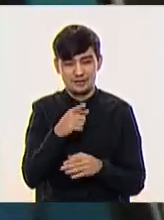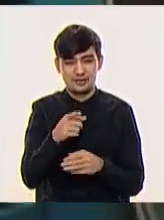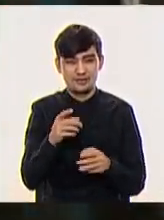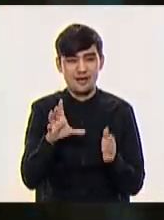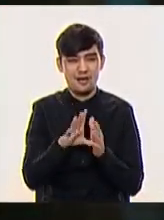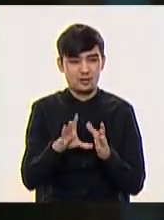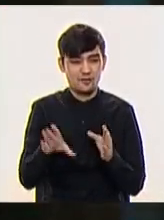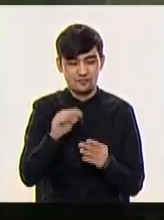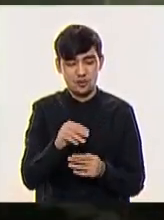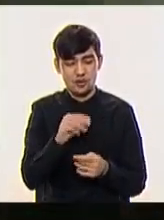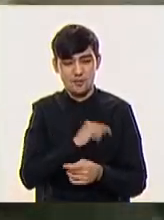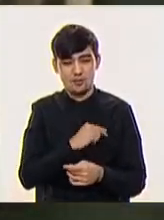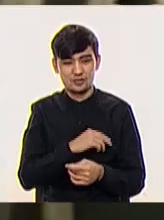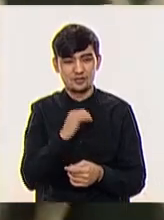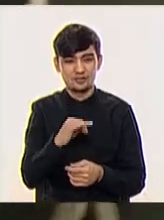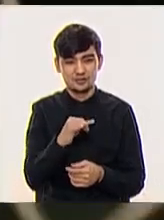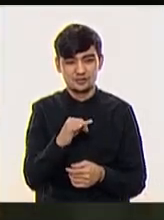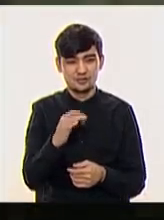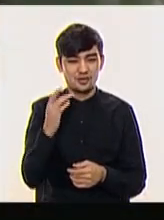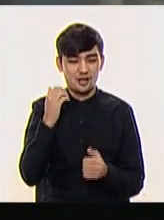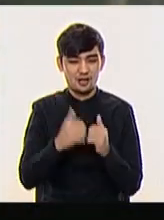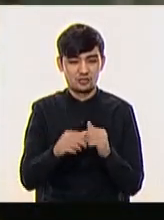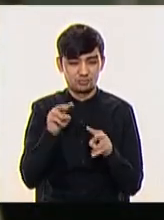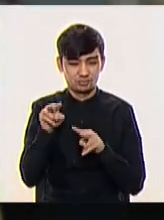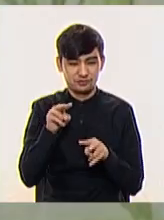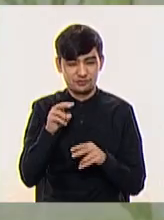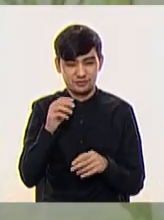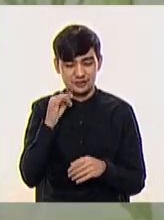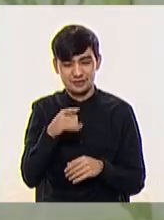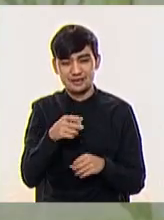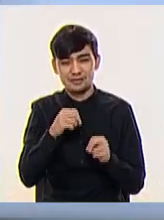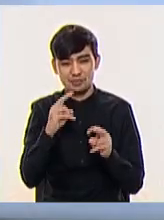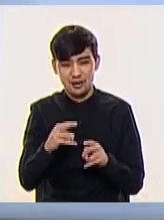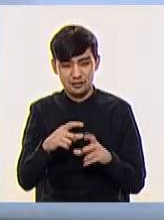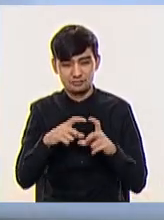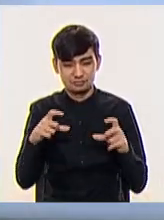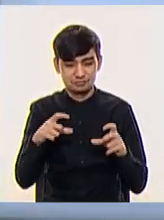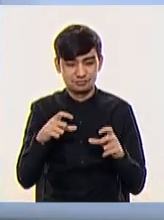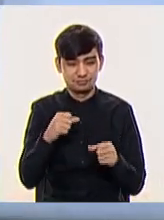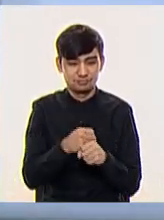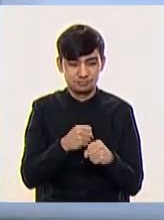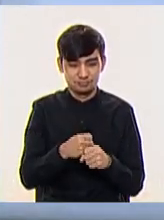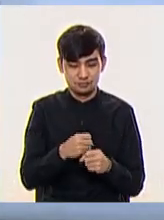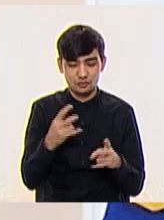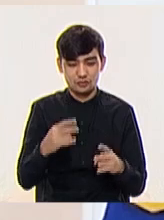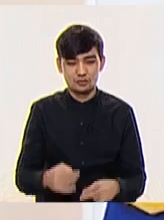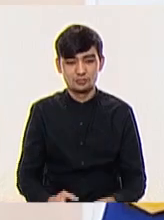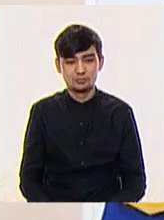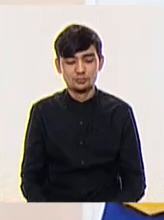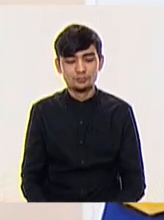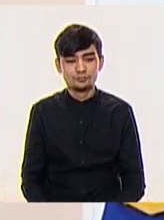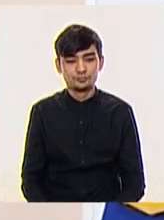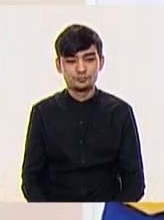электр жүйесімен жұмыс істейді. Сәйкесінше үнемі тоққа қосулы тұрады. Ал оған арналған арнайы тоқ реттегіш құрылғы болу керек.